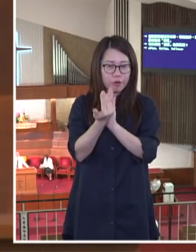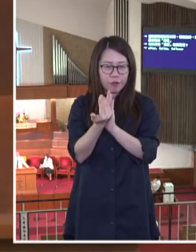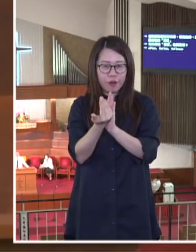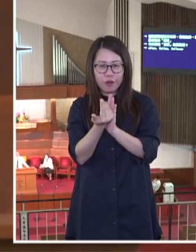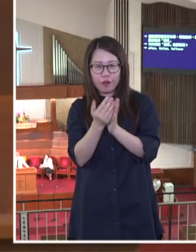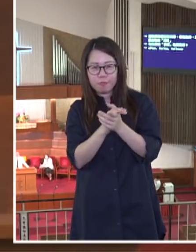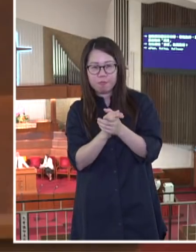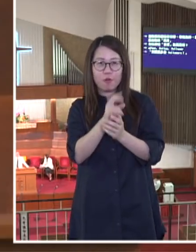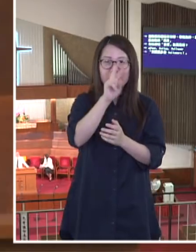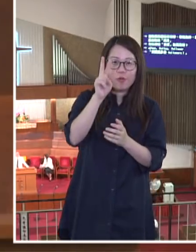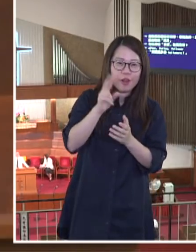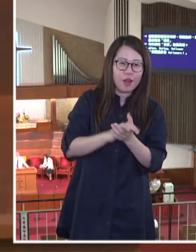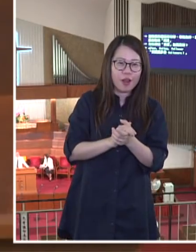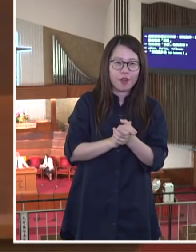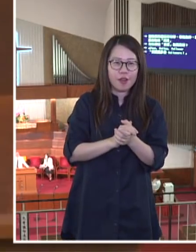係嘛？